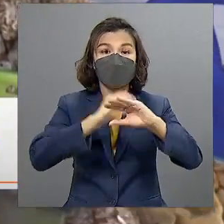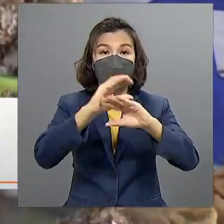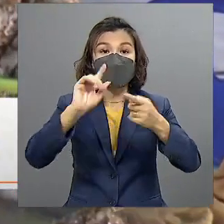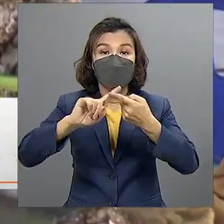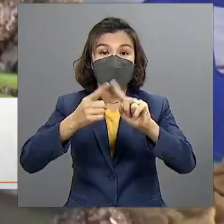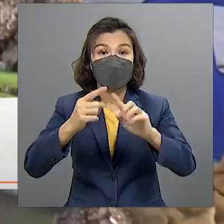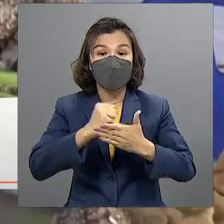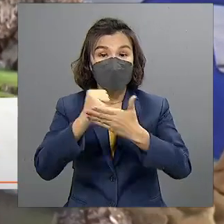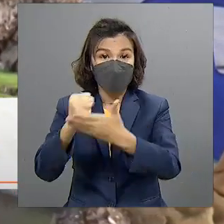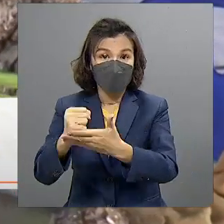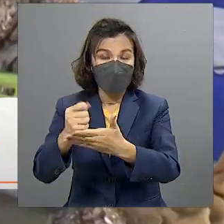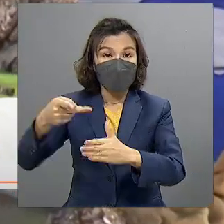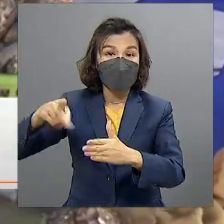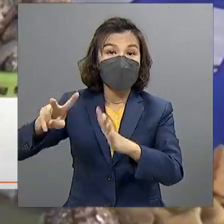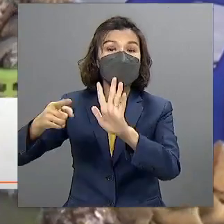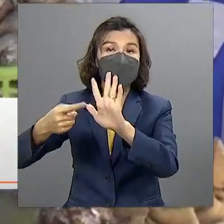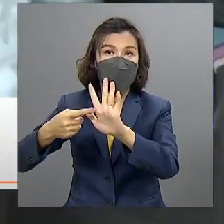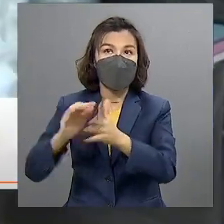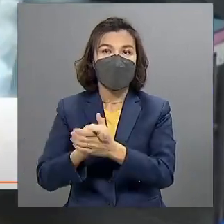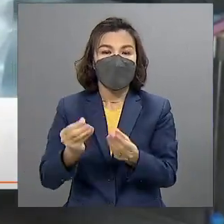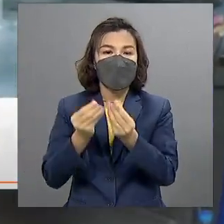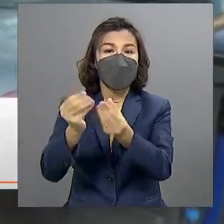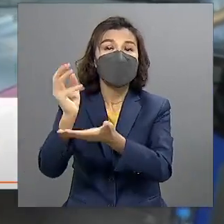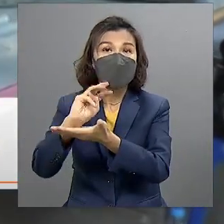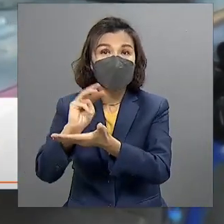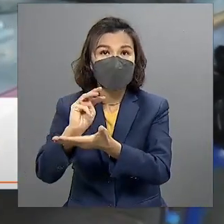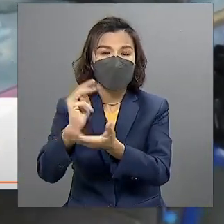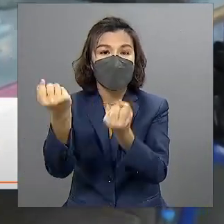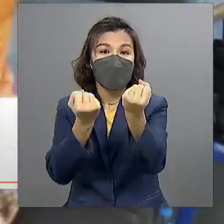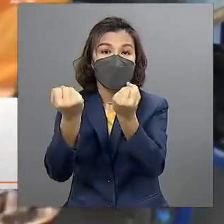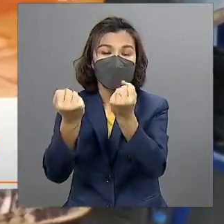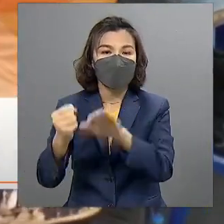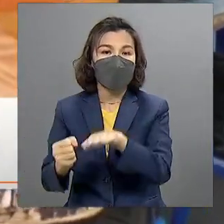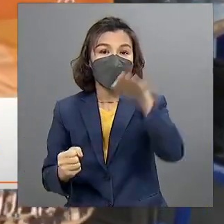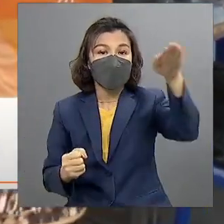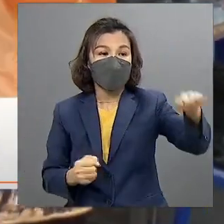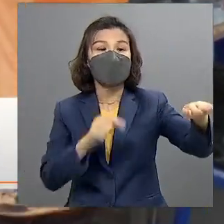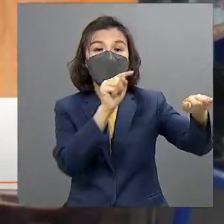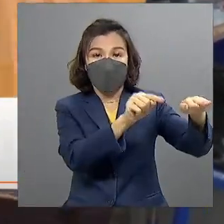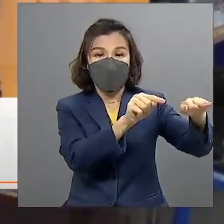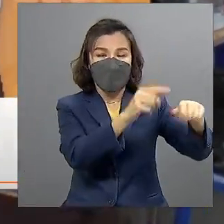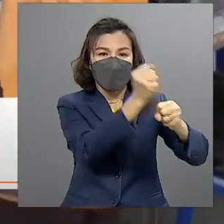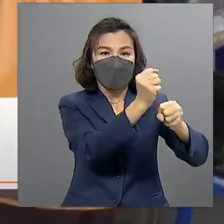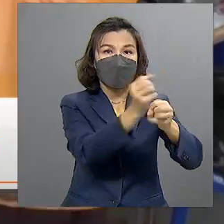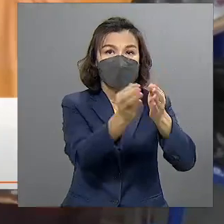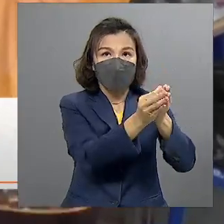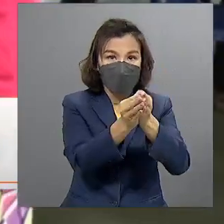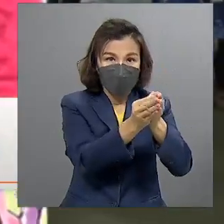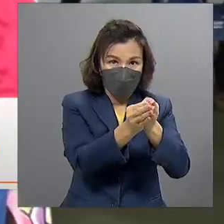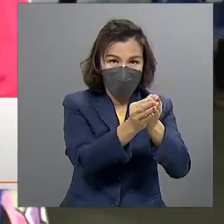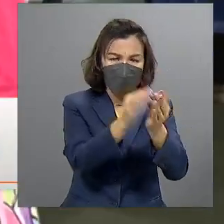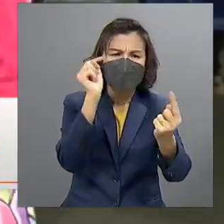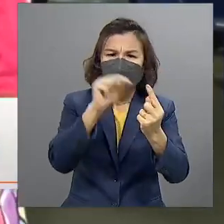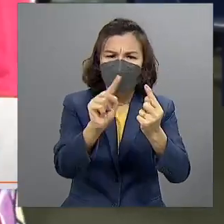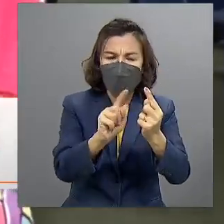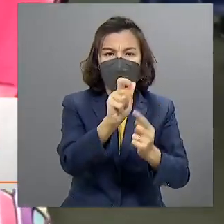รดให้มูลนิธินำรถประกอบอาหารไปจัดตั้งโรงครัวพระราชทานที่ทำการองค์การบริหารส่วนตำบล